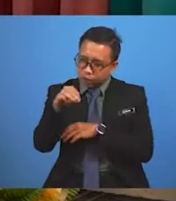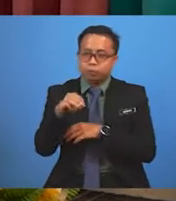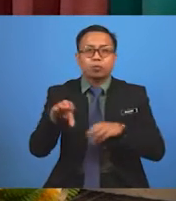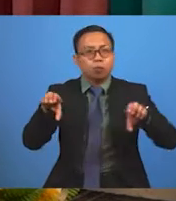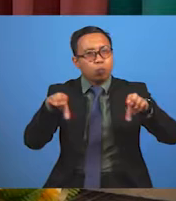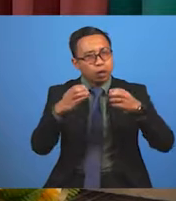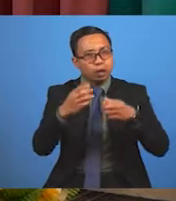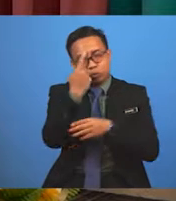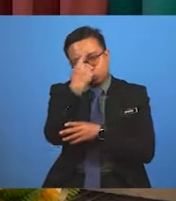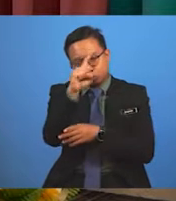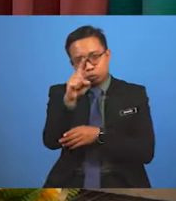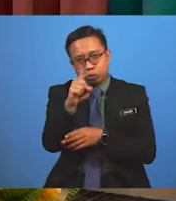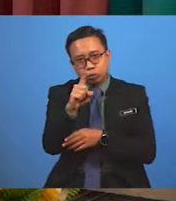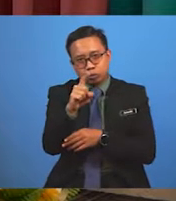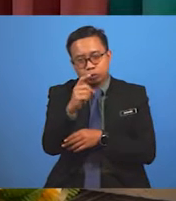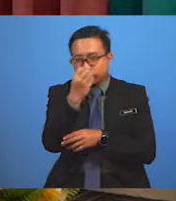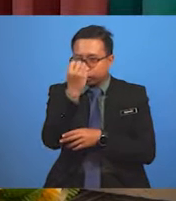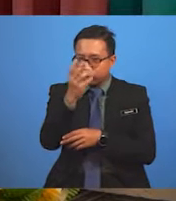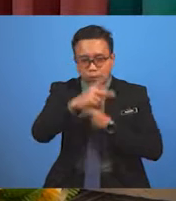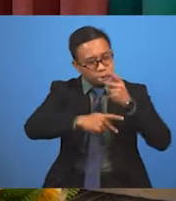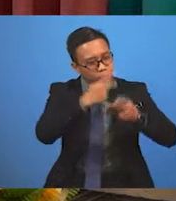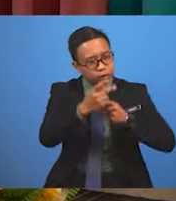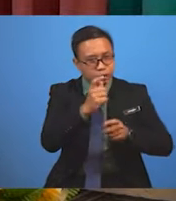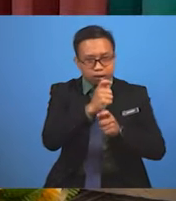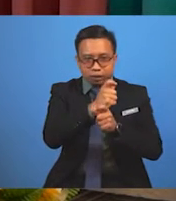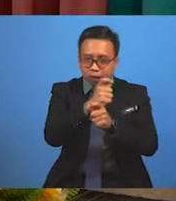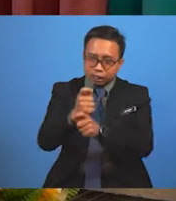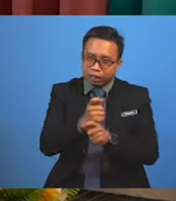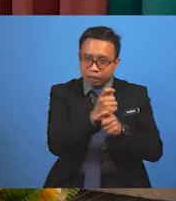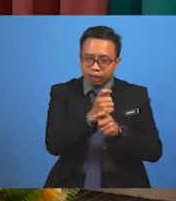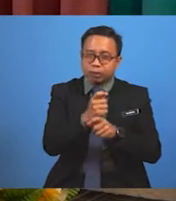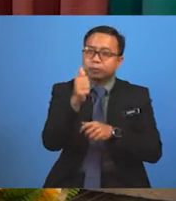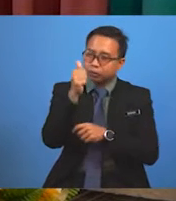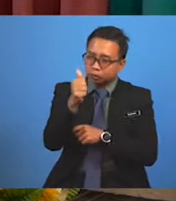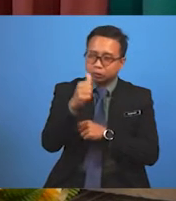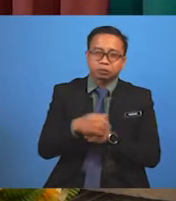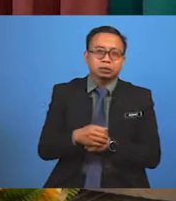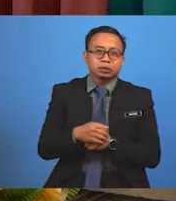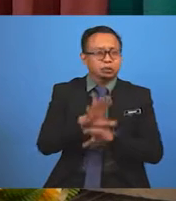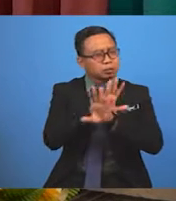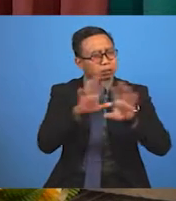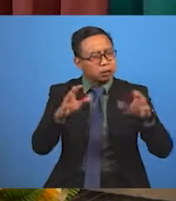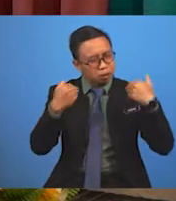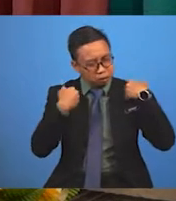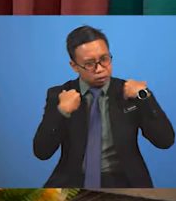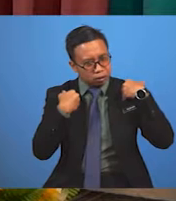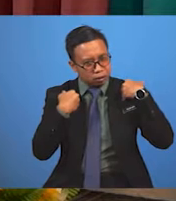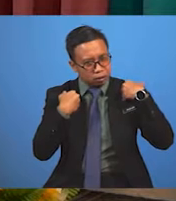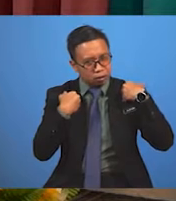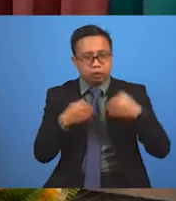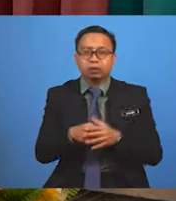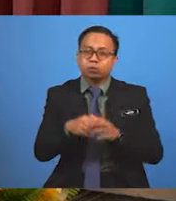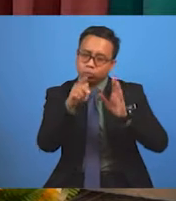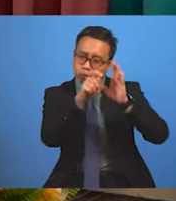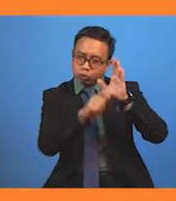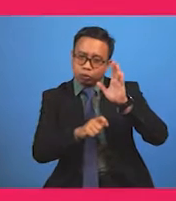dilakukan untuk menjamin proses pentenakan berjalan lancar dan tidak mengalami sebarang